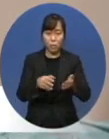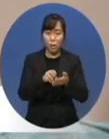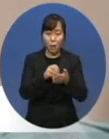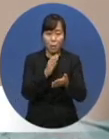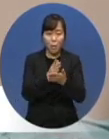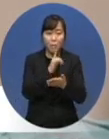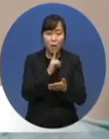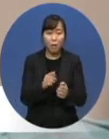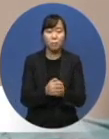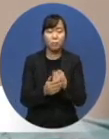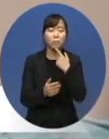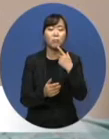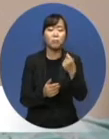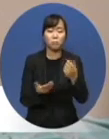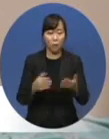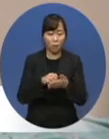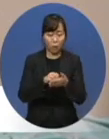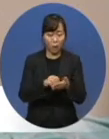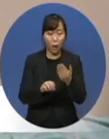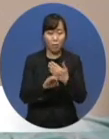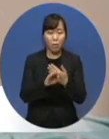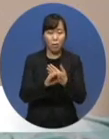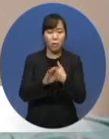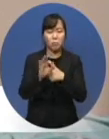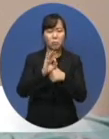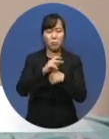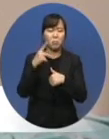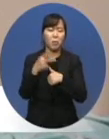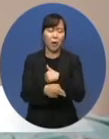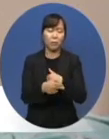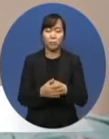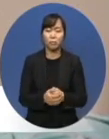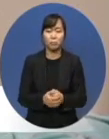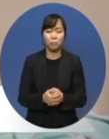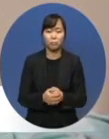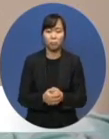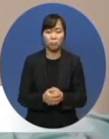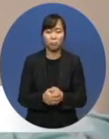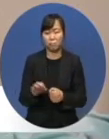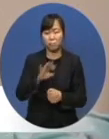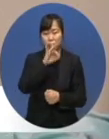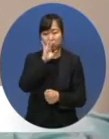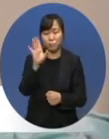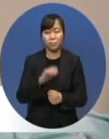말라고 그래요? 네, 취업하면은 숙자 끊어져요. 안 돼요.